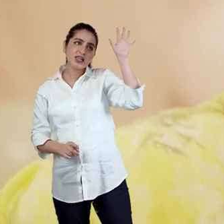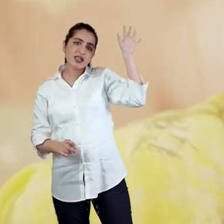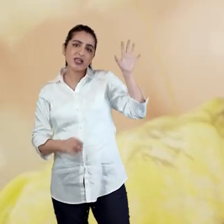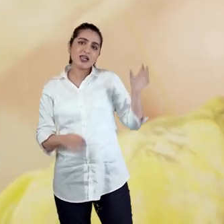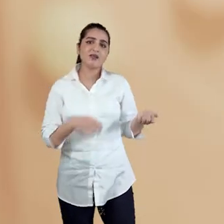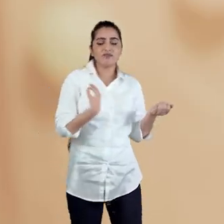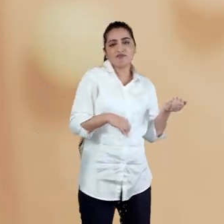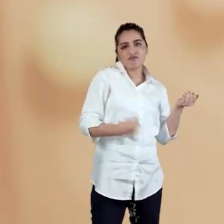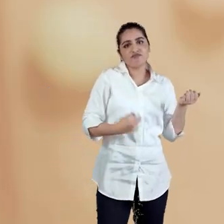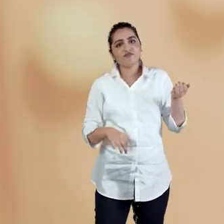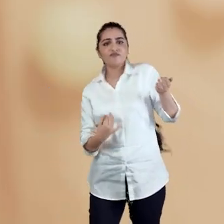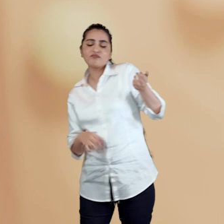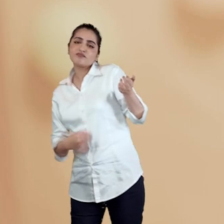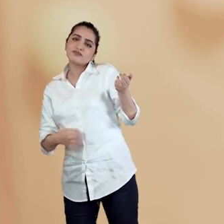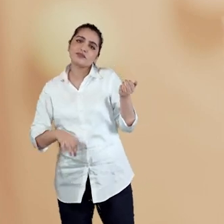वैसा बादल।